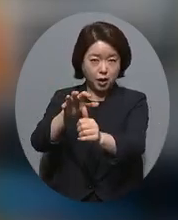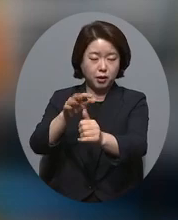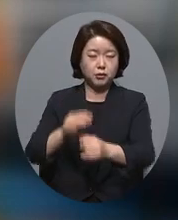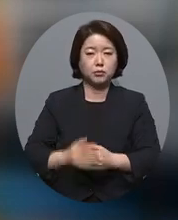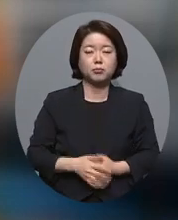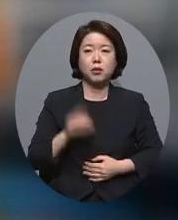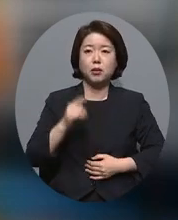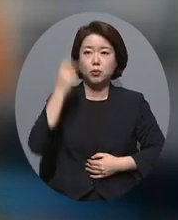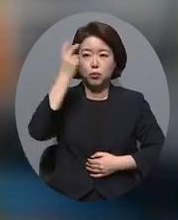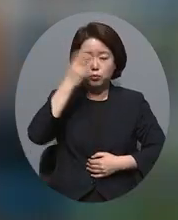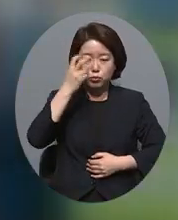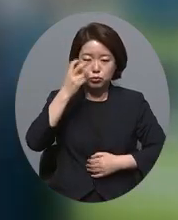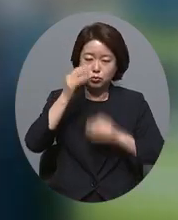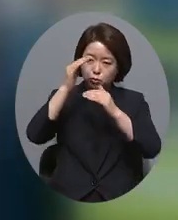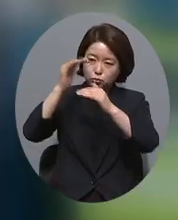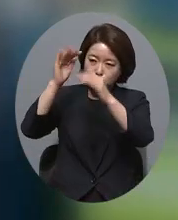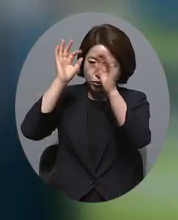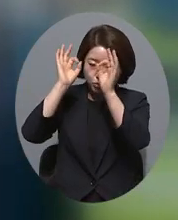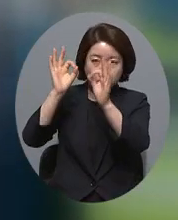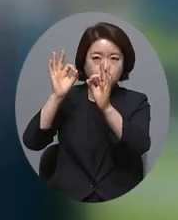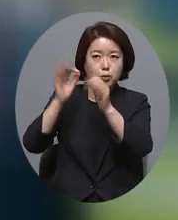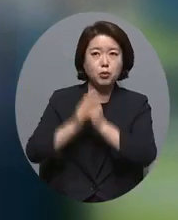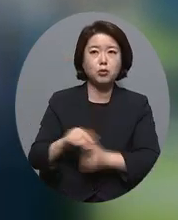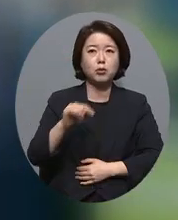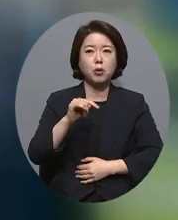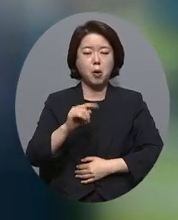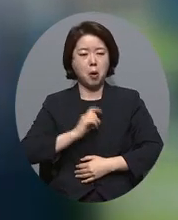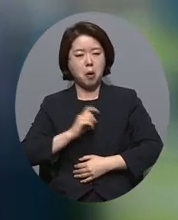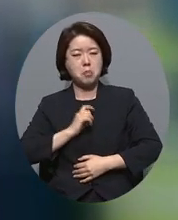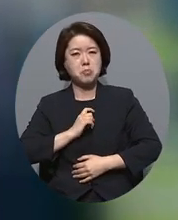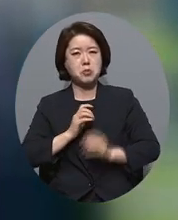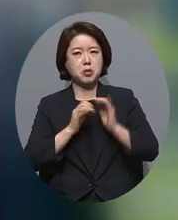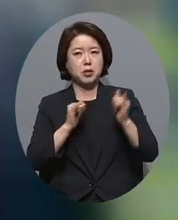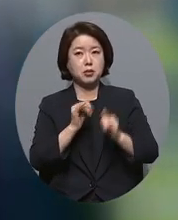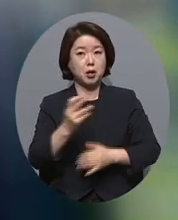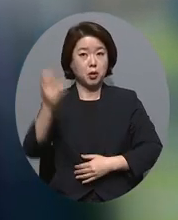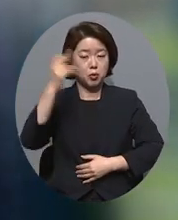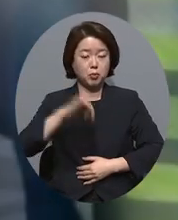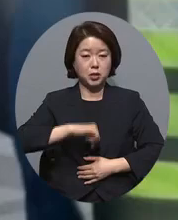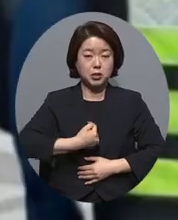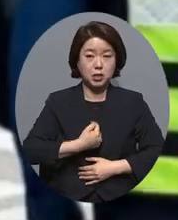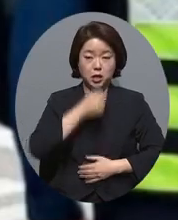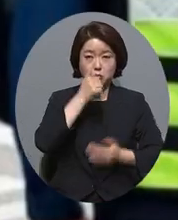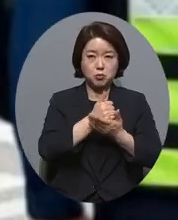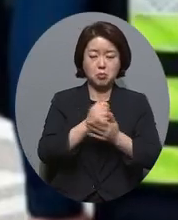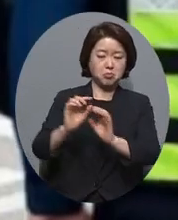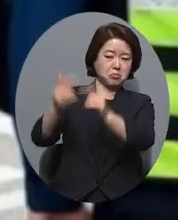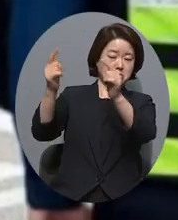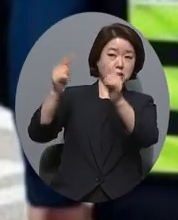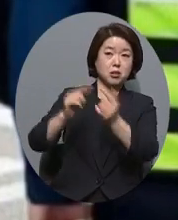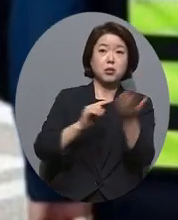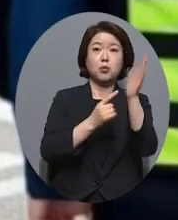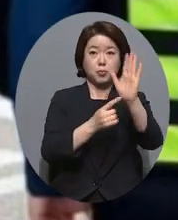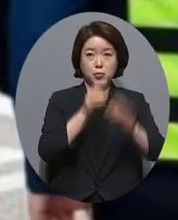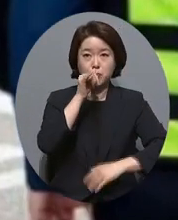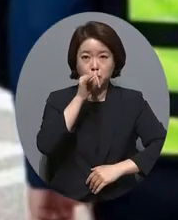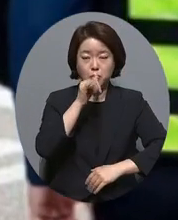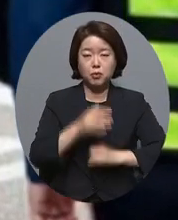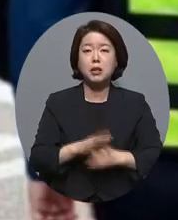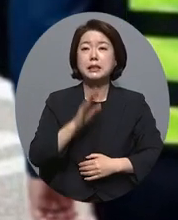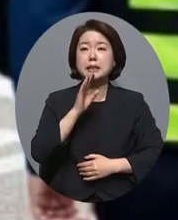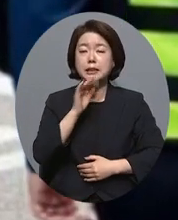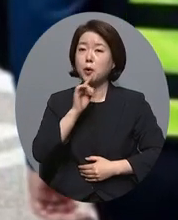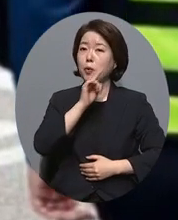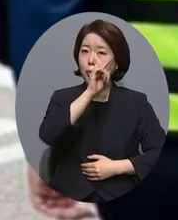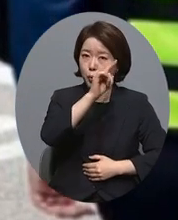이제 수사 절차만 놓고 봤을 때는 그 피의자인 친형이 본인의 범죄를 부인하고 있어요 그러면은 결국 고소를